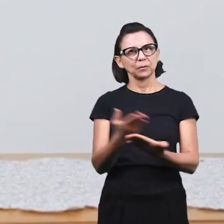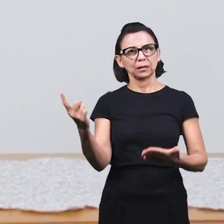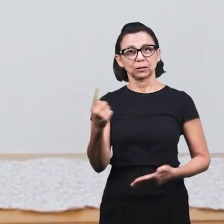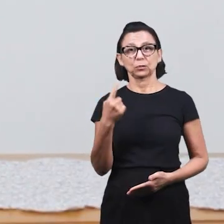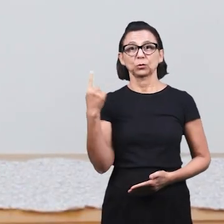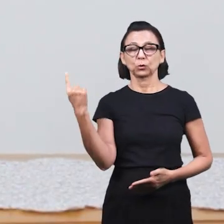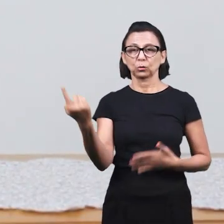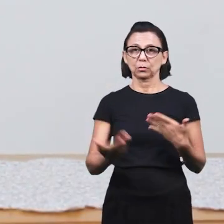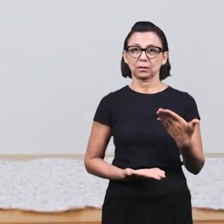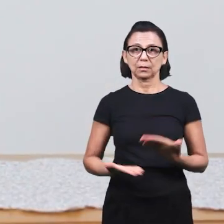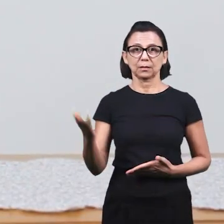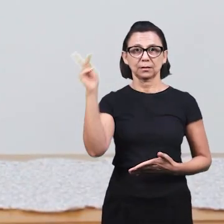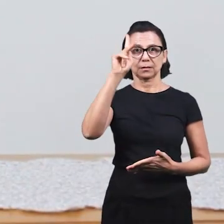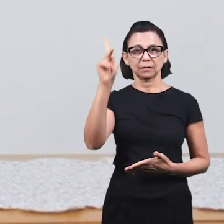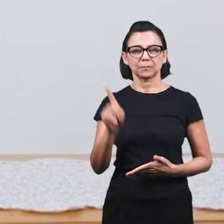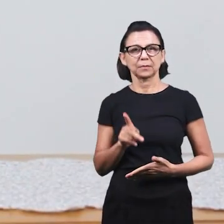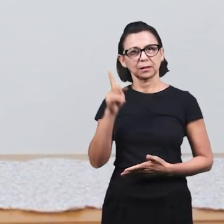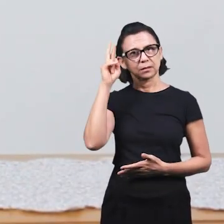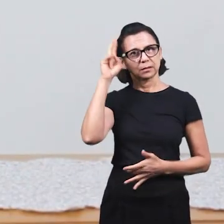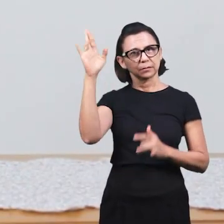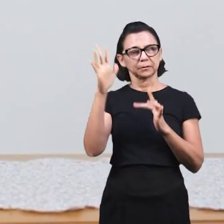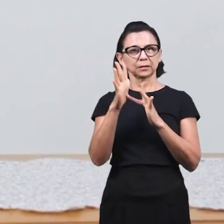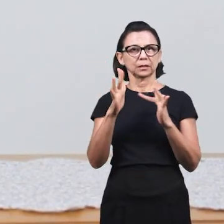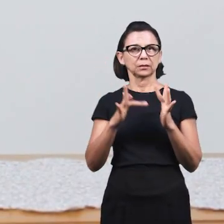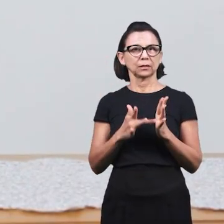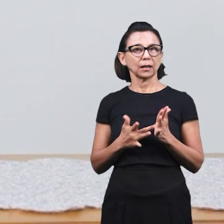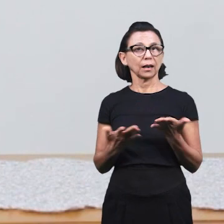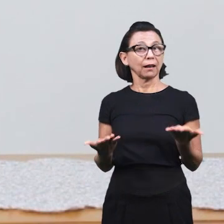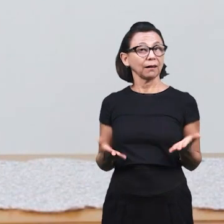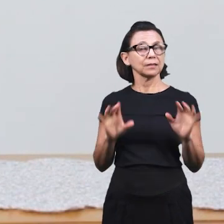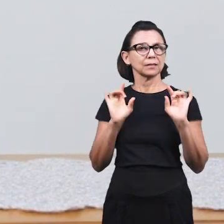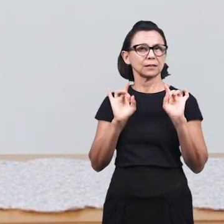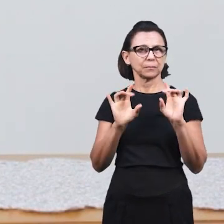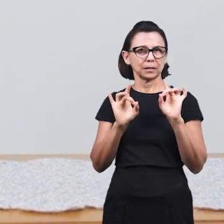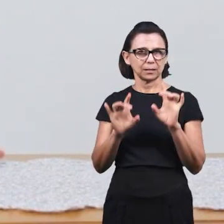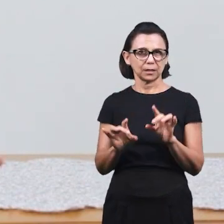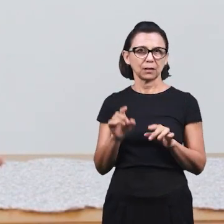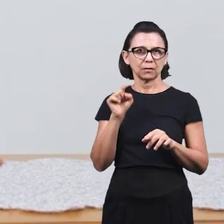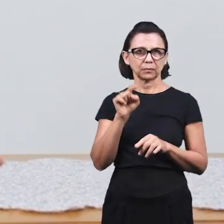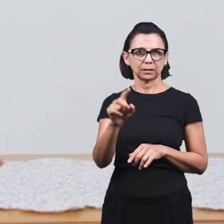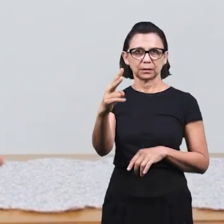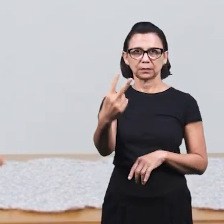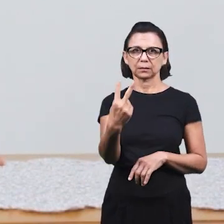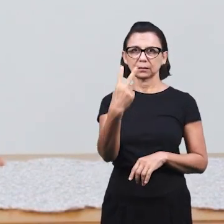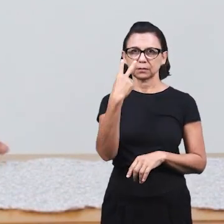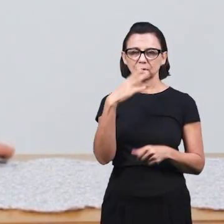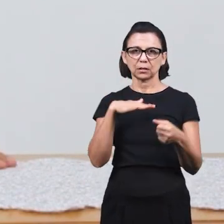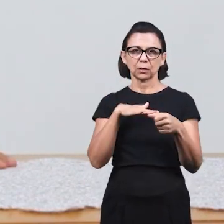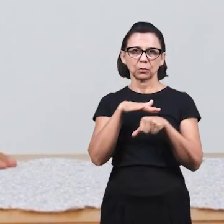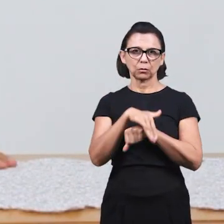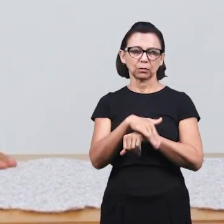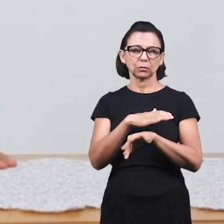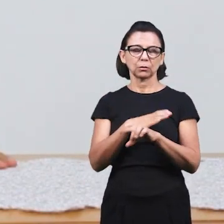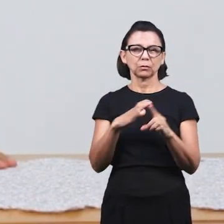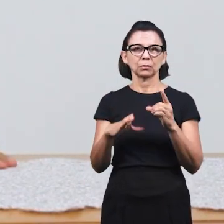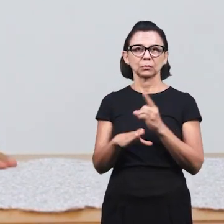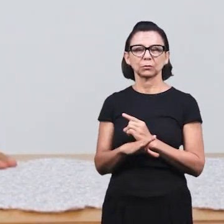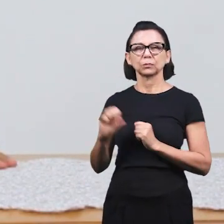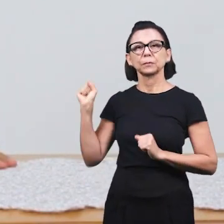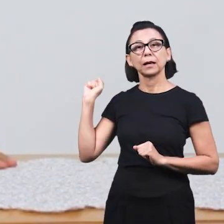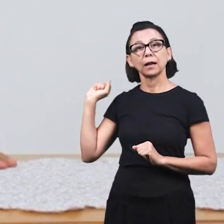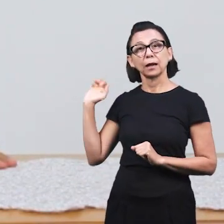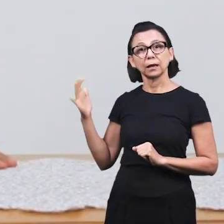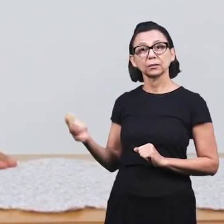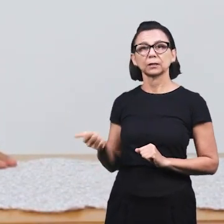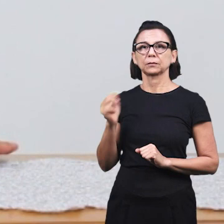Приветствую братьев и сестер миром Божьим, особенно тех, кто присоединился к нам